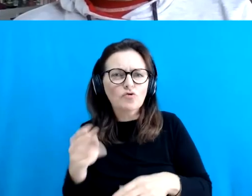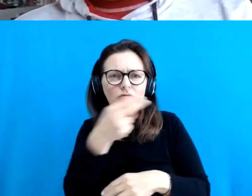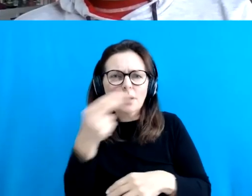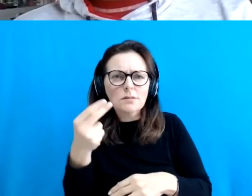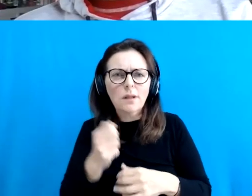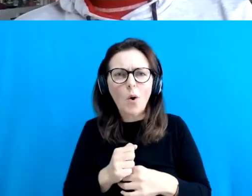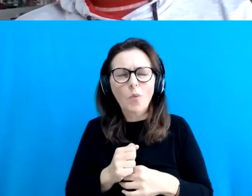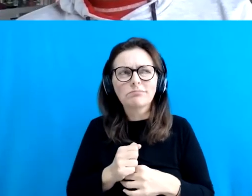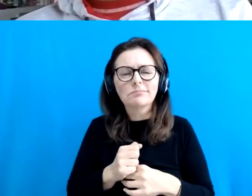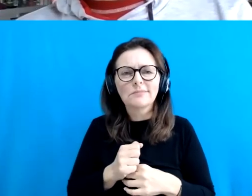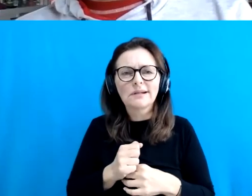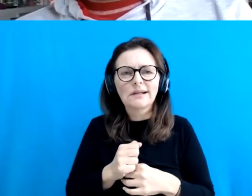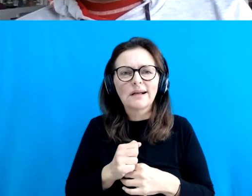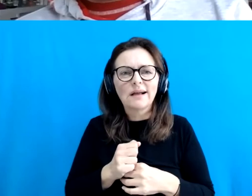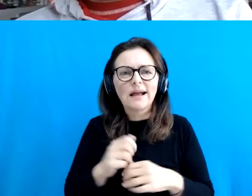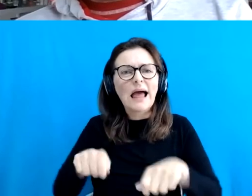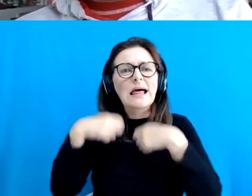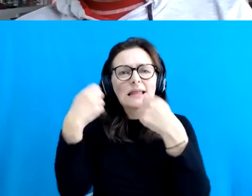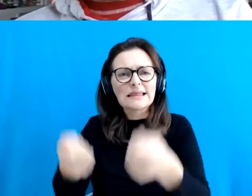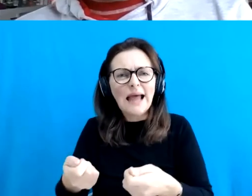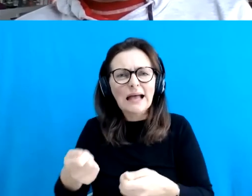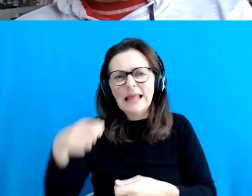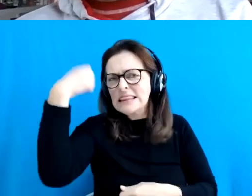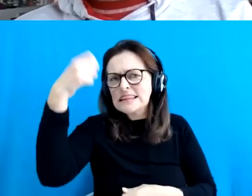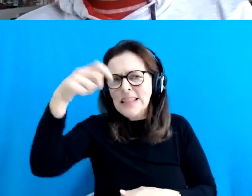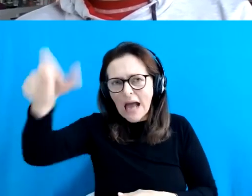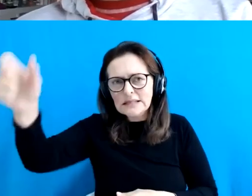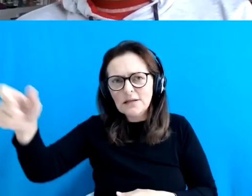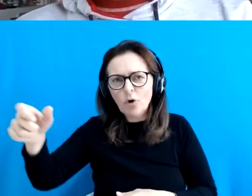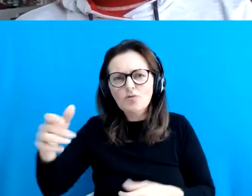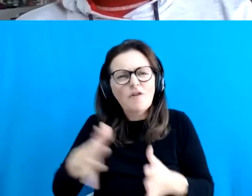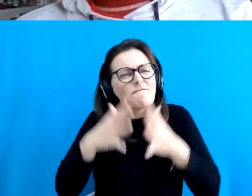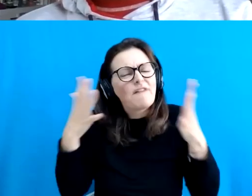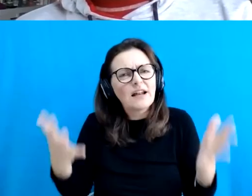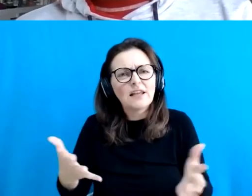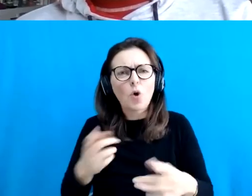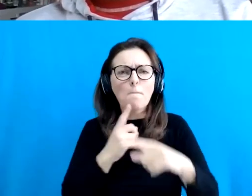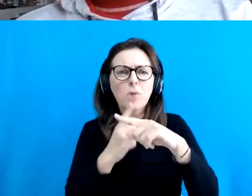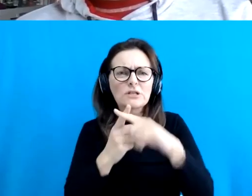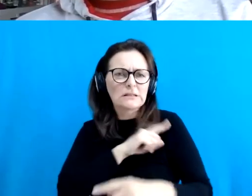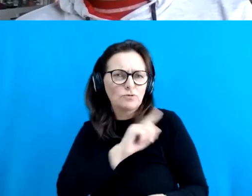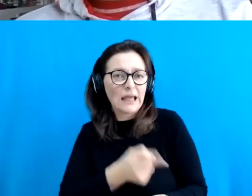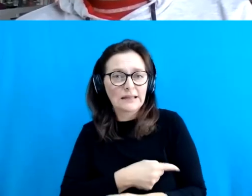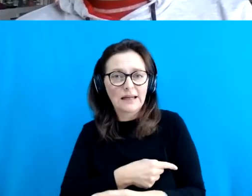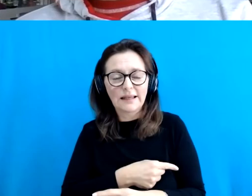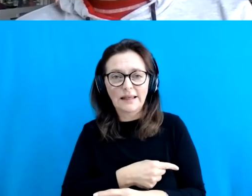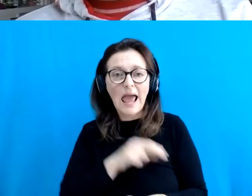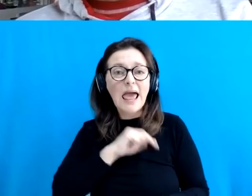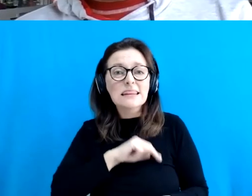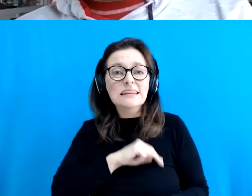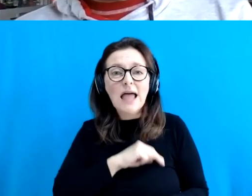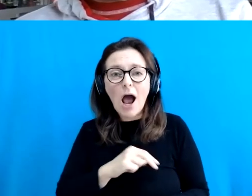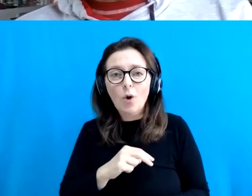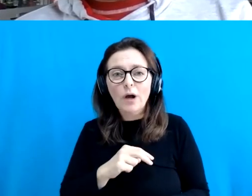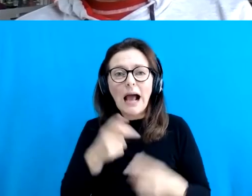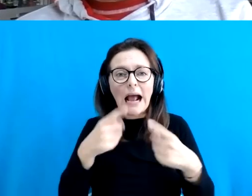fantom, najstnikom, čim več te pozitivne energije, ker mislim, da je na vse zadnje poslanstvo glasbenika, pa če tudi